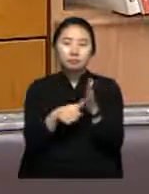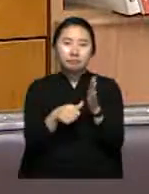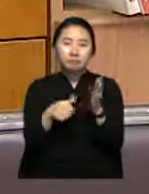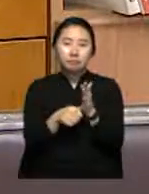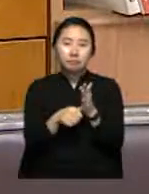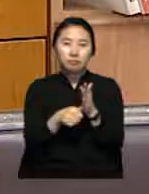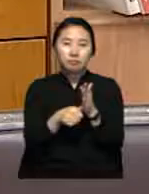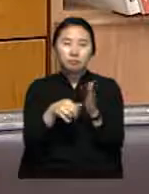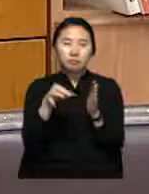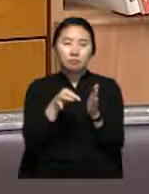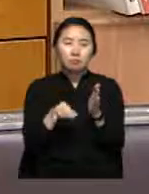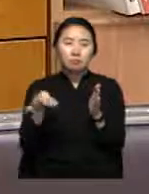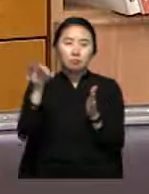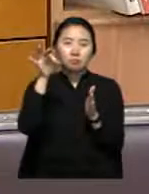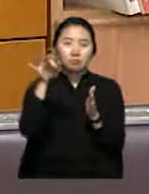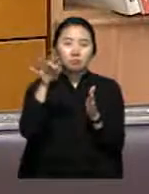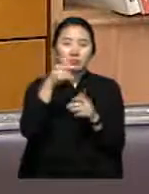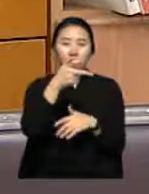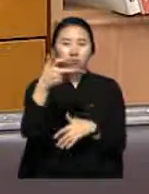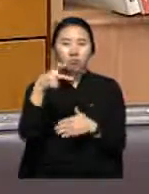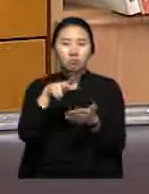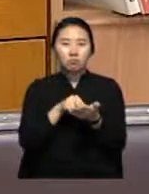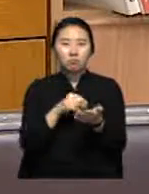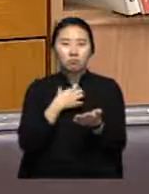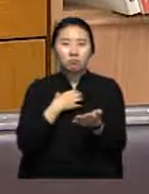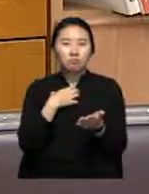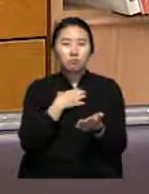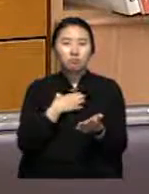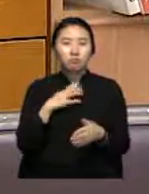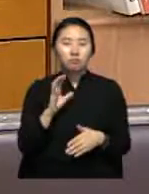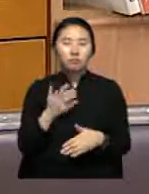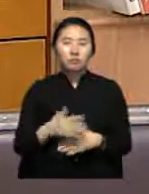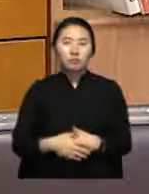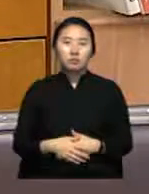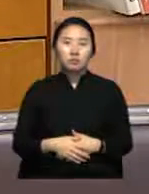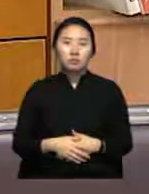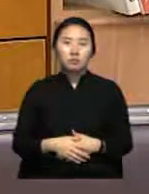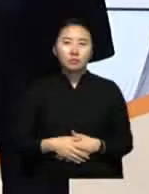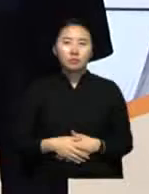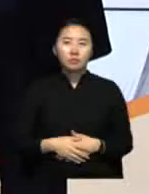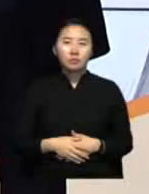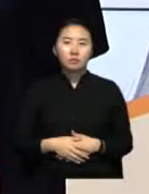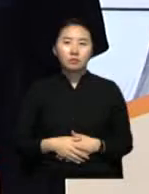해서 올라가고 있다는 데 저희가 굉장히 큰 우려를 가지고 있고요.